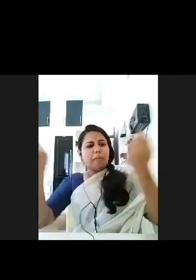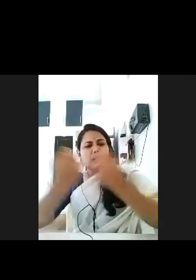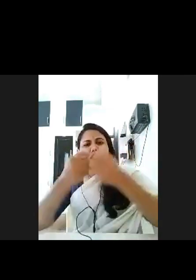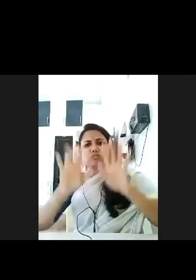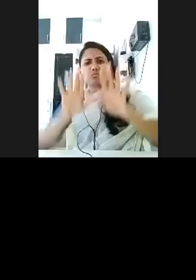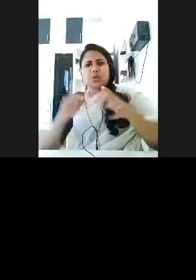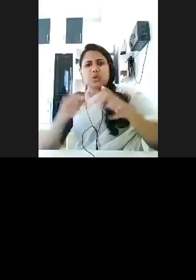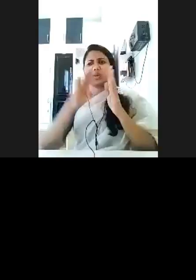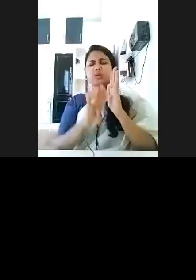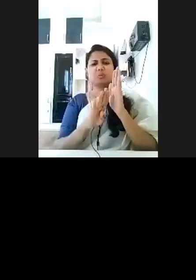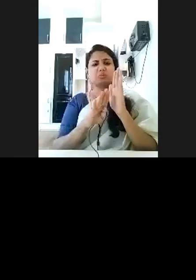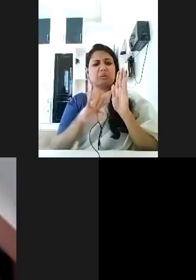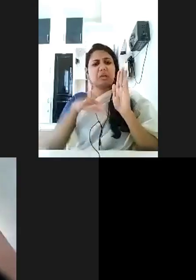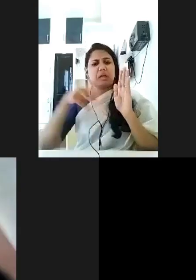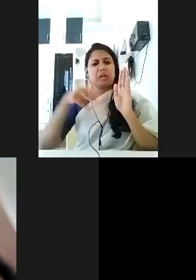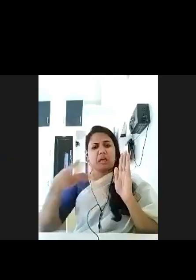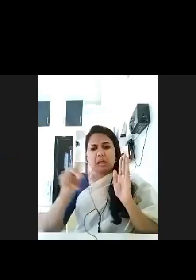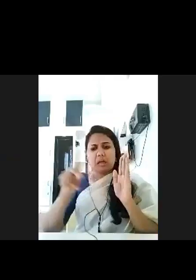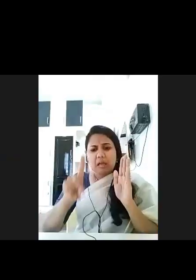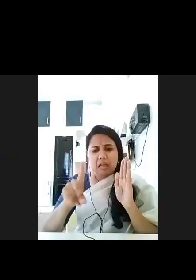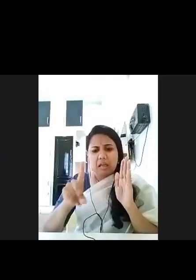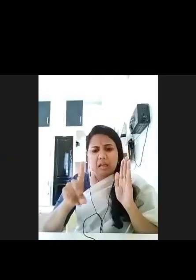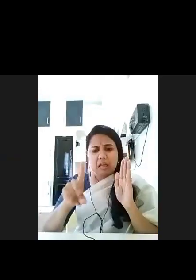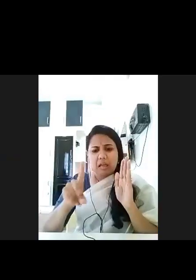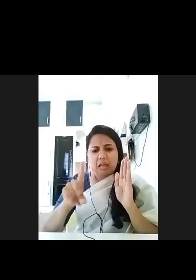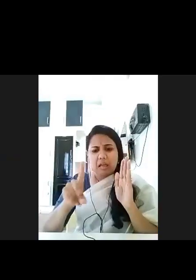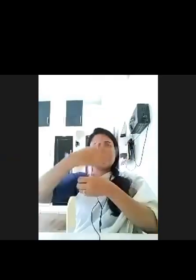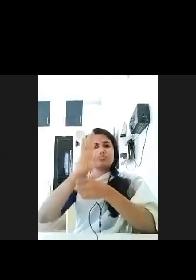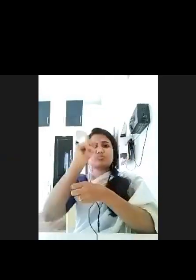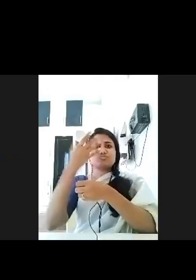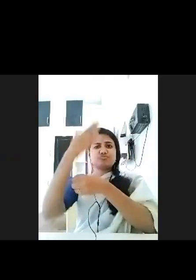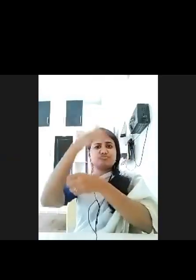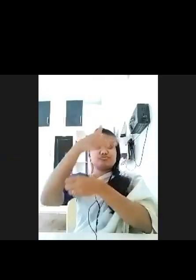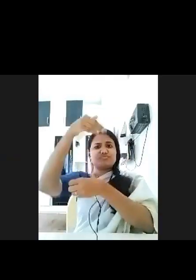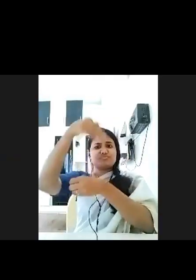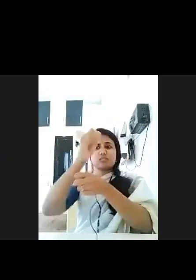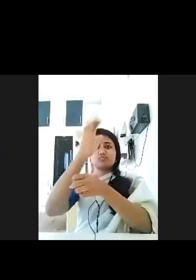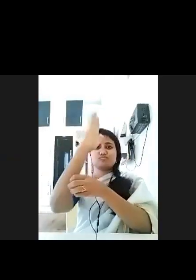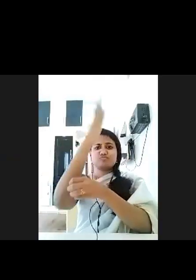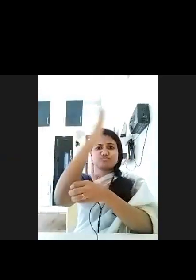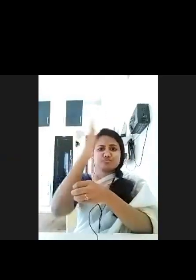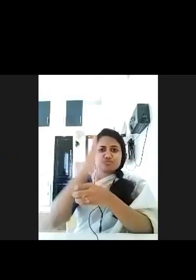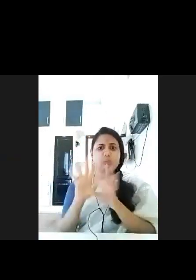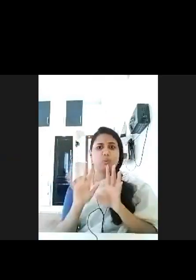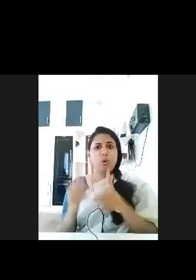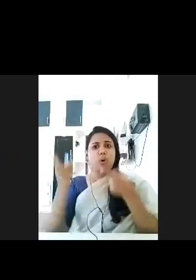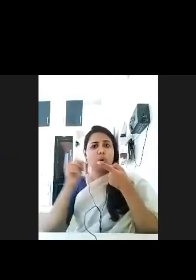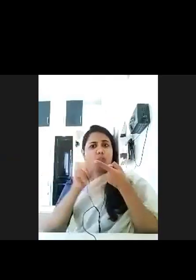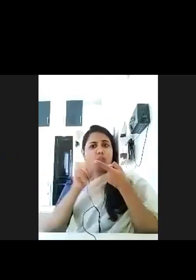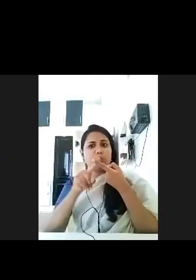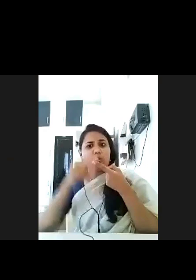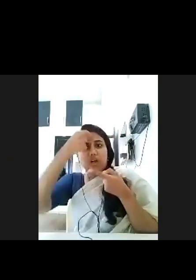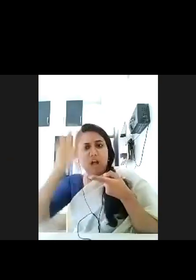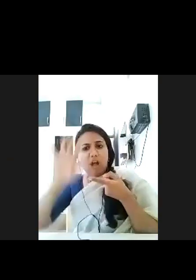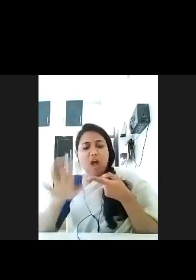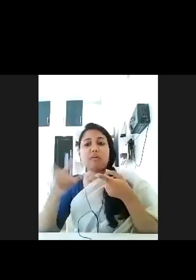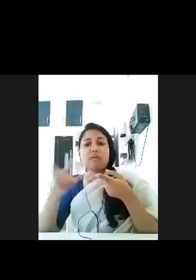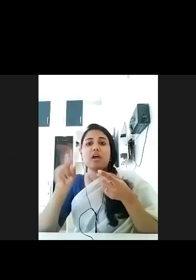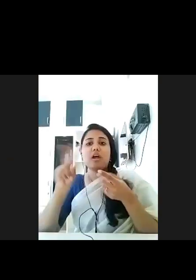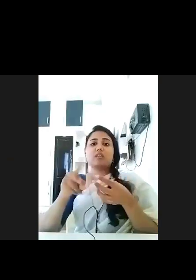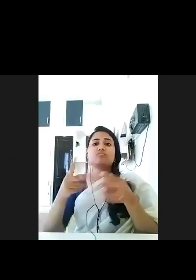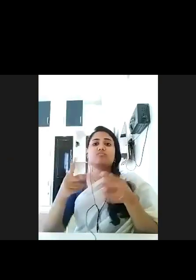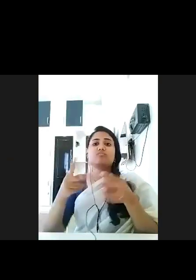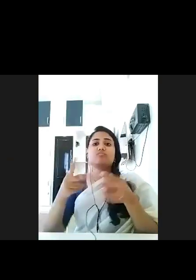ആയിക്കൊണ്ട് വരുന്നുണ്ടെങ്കിൽ സർജറിയിലോട്ട് പോകേണ്ട ആവശ്യമായിട്ടുണ്ടാവും. അങ്ങനെ ചില കുട്ടികൾക്ക് സർജറിയൊക്കെ ചെയ്തിട്ട് ഇരിക്കുന്ന ബാലൻസും